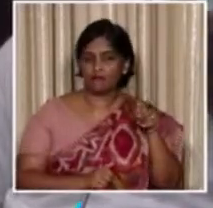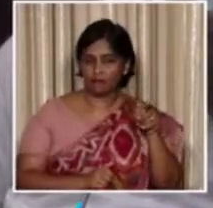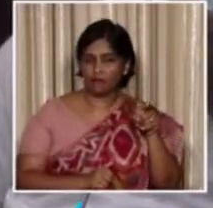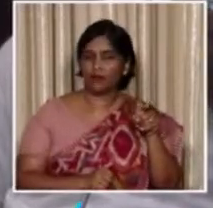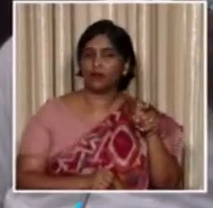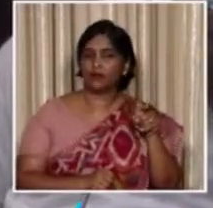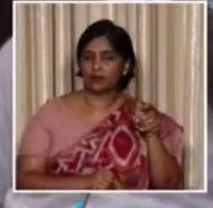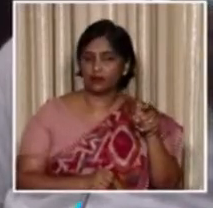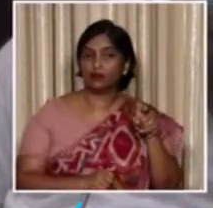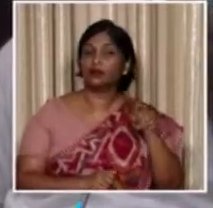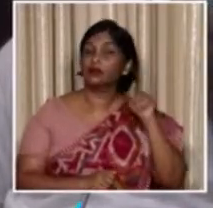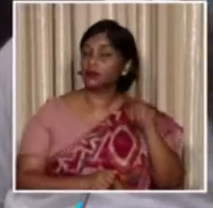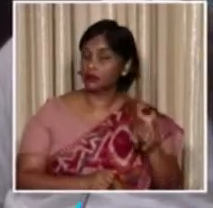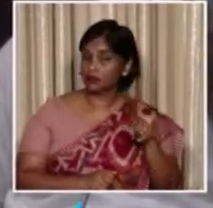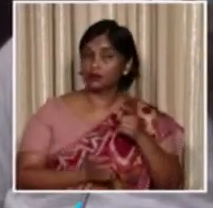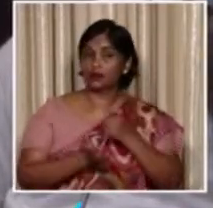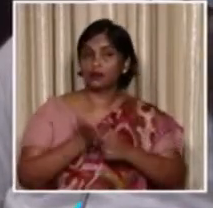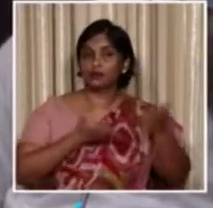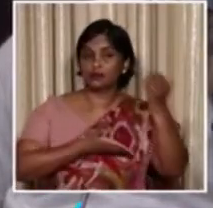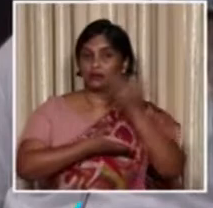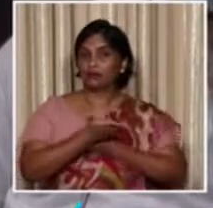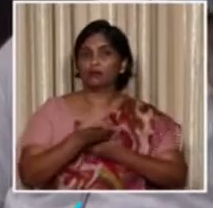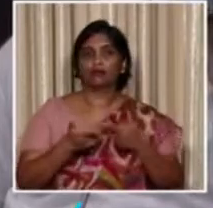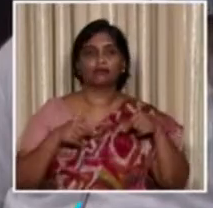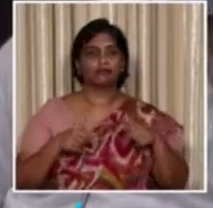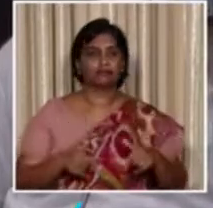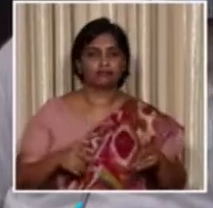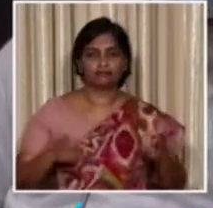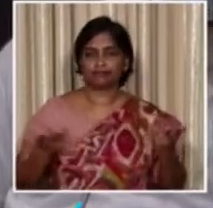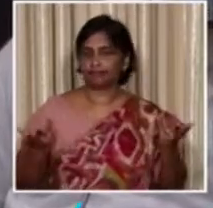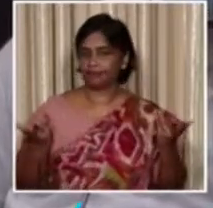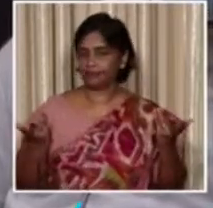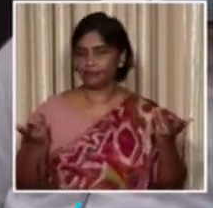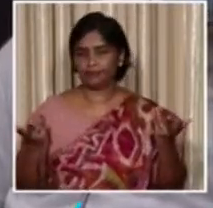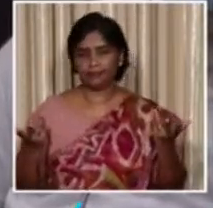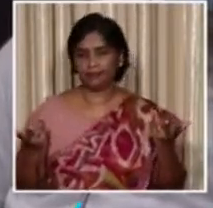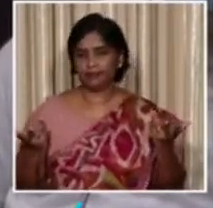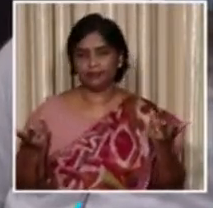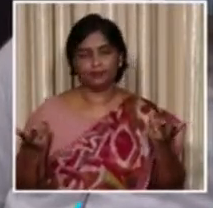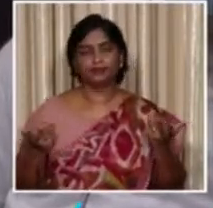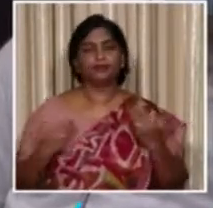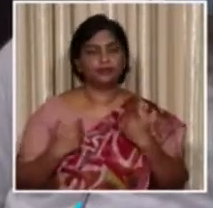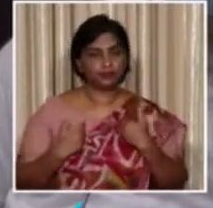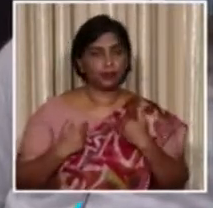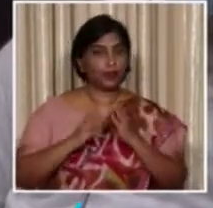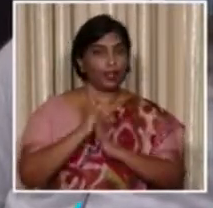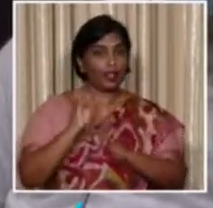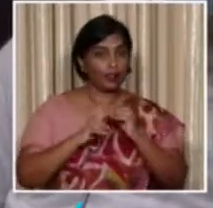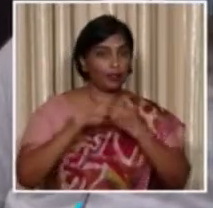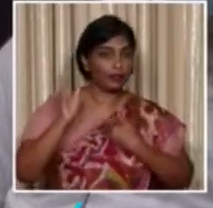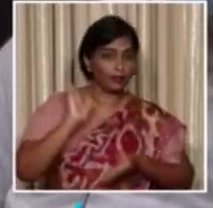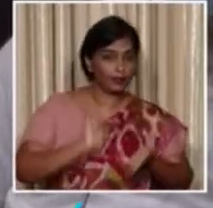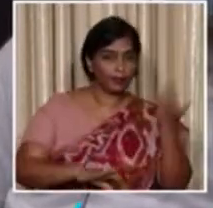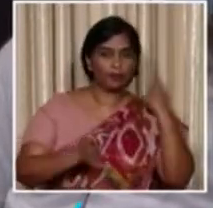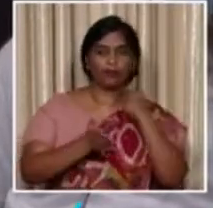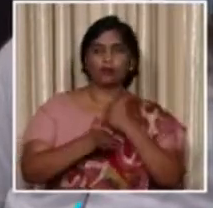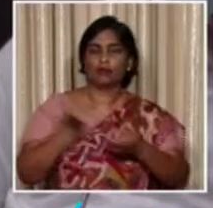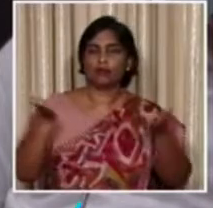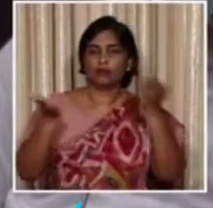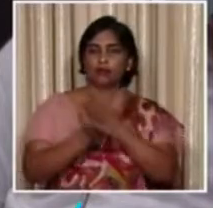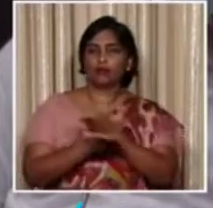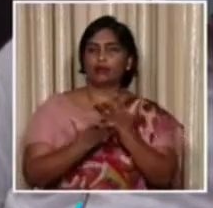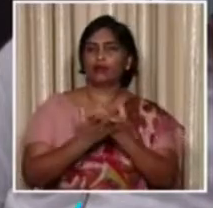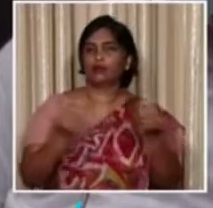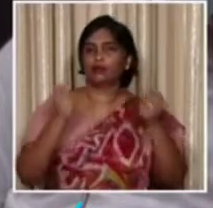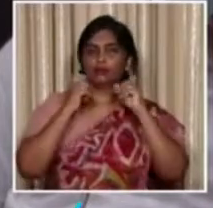එතකොට ඒ ගිවිසුමට වෙච්ච දෙයක් නැහැ මේ මම ඇමතිකමෙන් ගියාට පස්සේ ගිවිසුමට මොනවා වුණාද